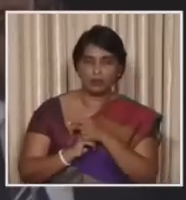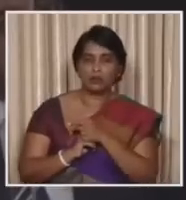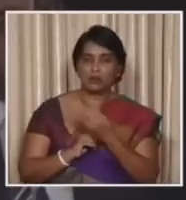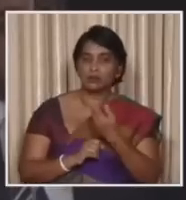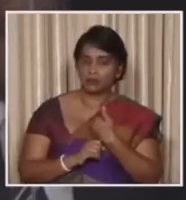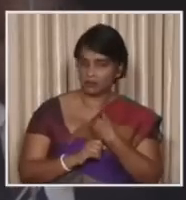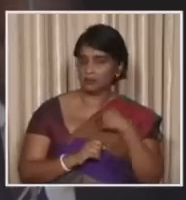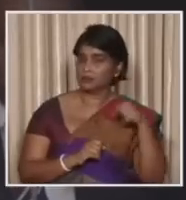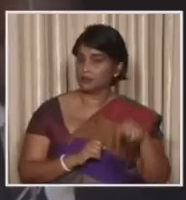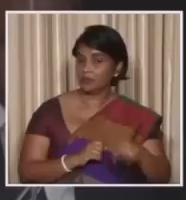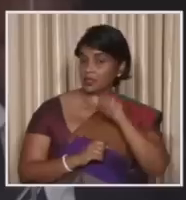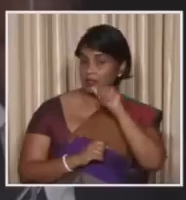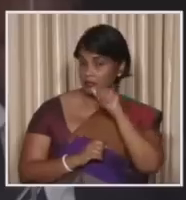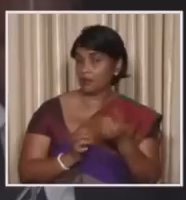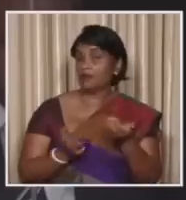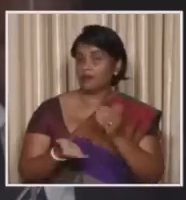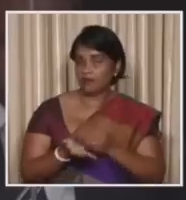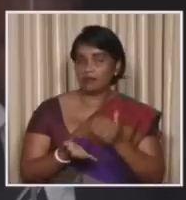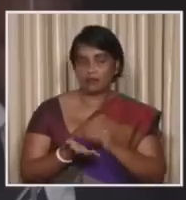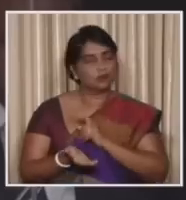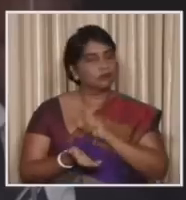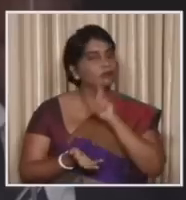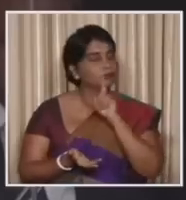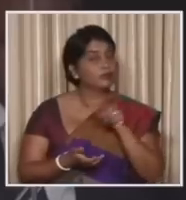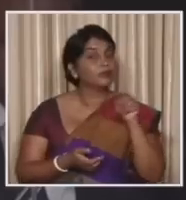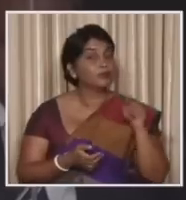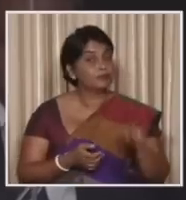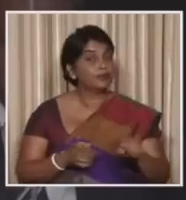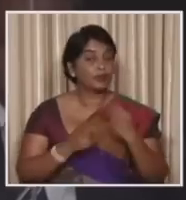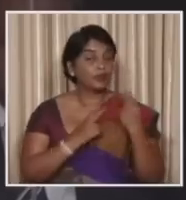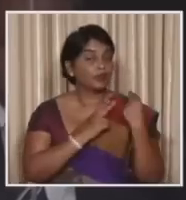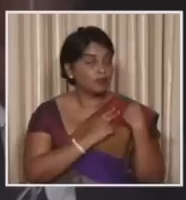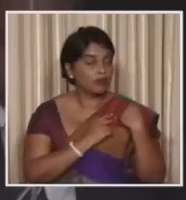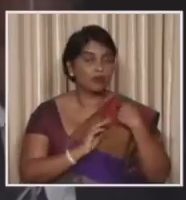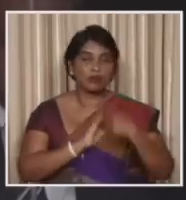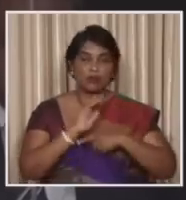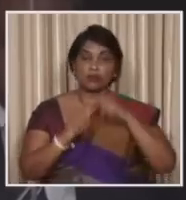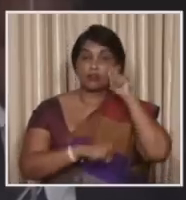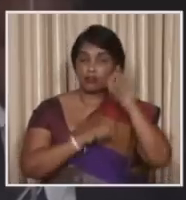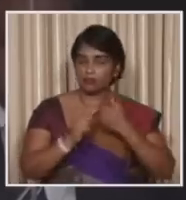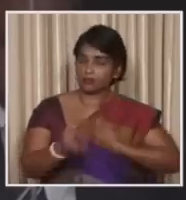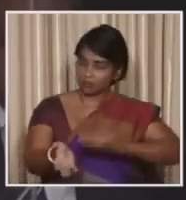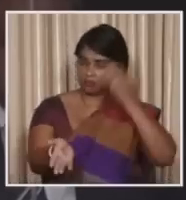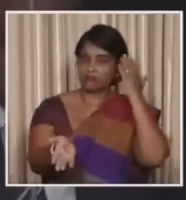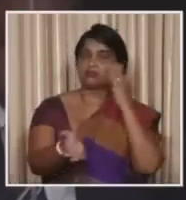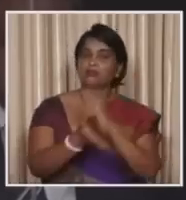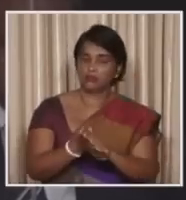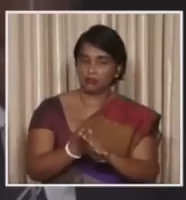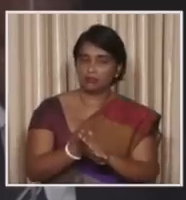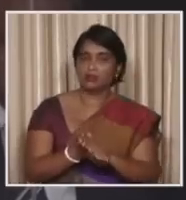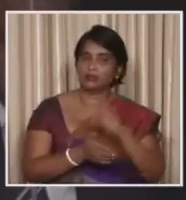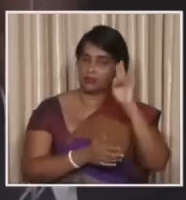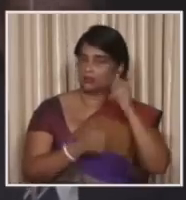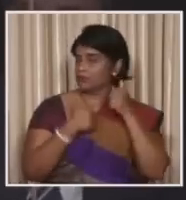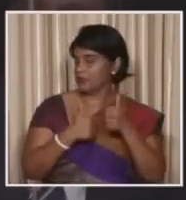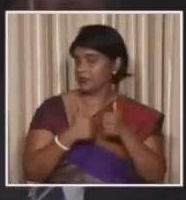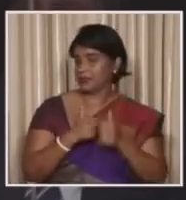මම මේක අනිවාර්යෙන් නැවත නැවතත් මතක් කරනවා. මේ යුතුකම අපි මේ රටේ ජනතාව වෙනුවෙන් ඉෂ්ට කරන්න ඕන. ජය වේවා.